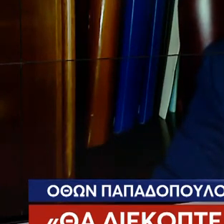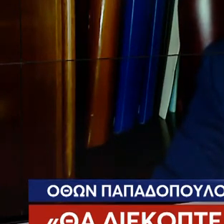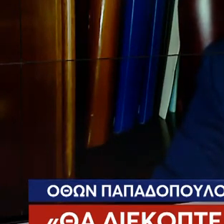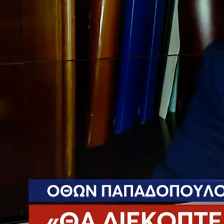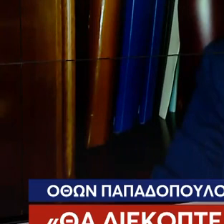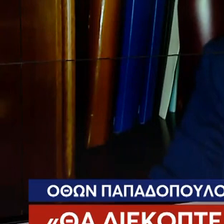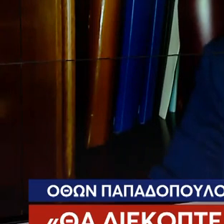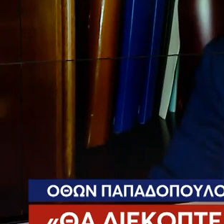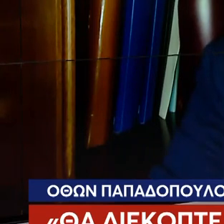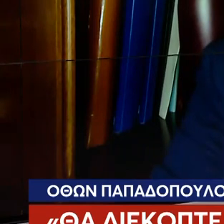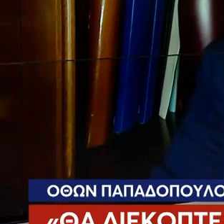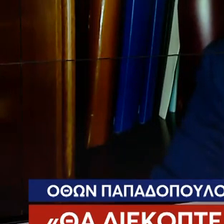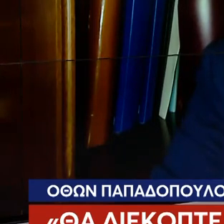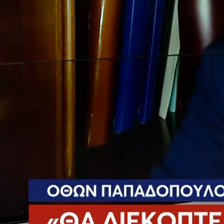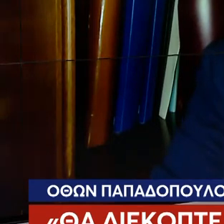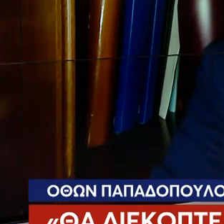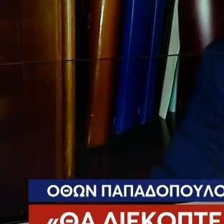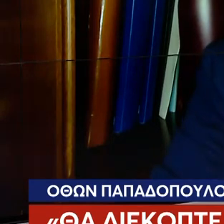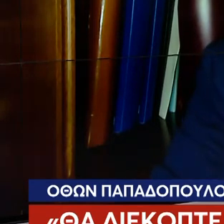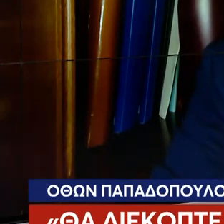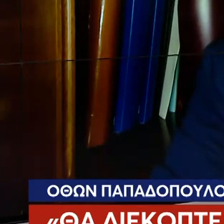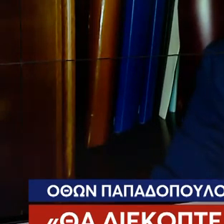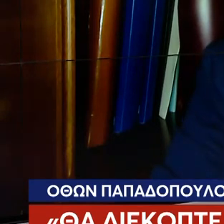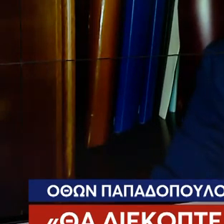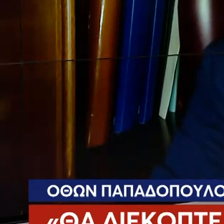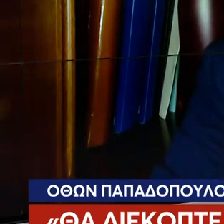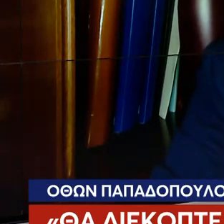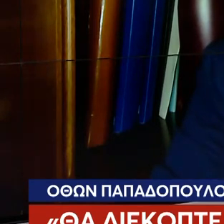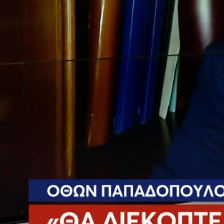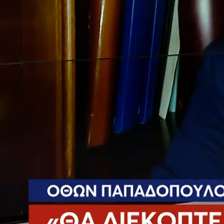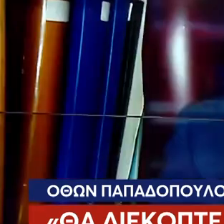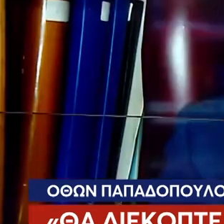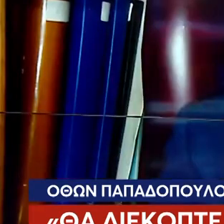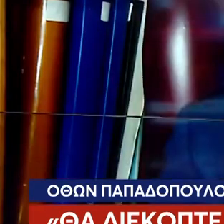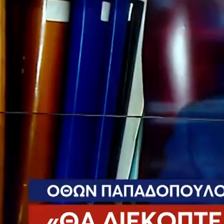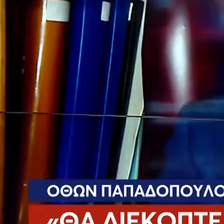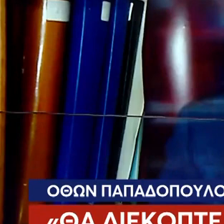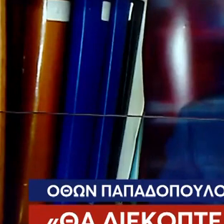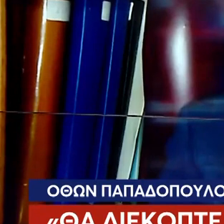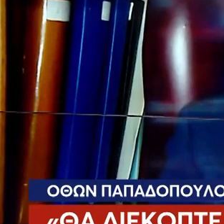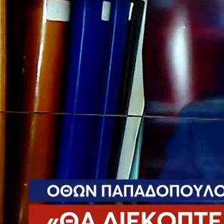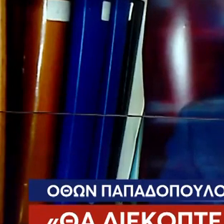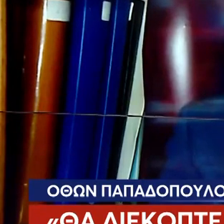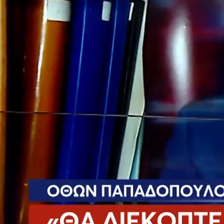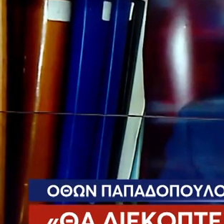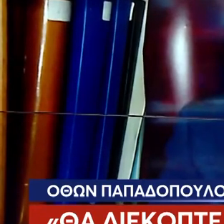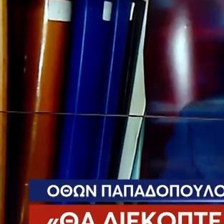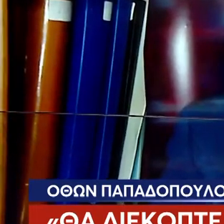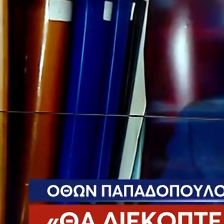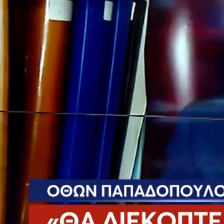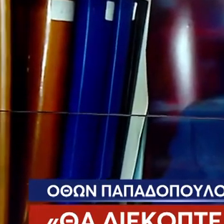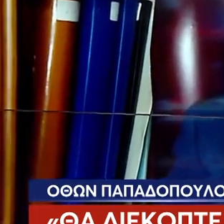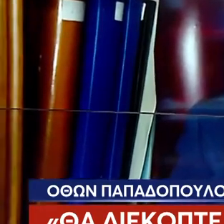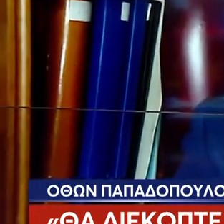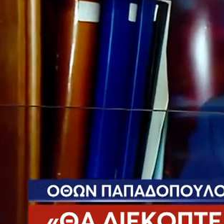σωστά επισημάνθηκε, ότι δεν χρειαζόταν η άσκηση οποιασδήποτε βίαιες πράξεις από τον ίδιο για να πάρει τα κλειδιά από